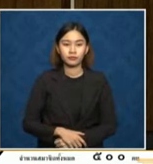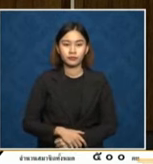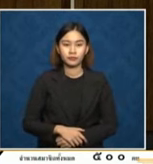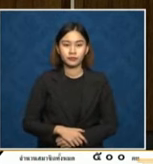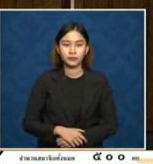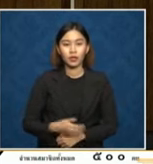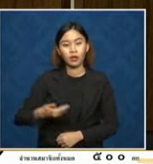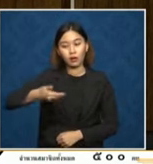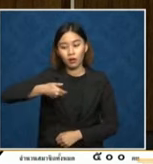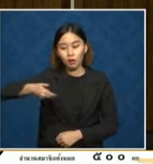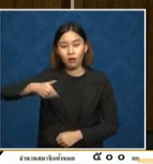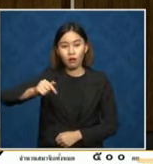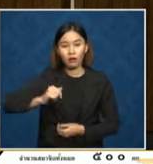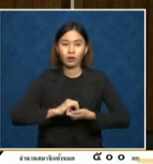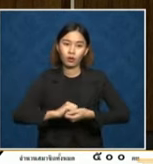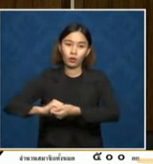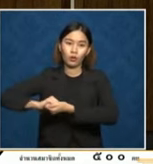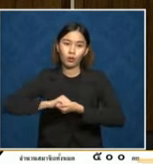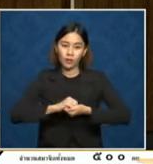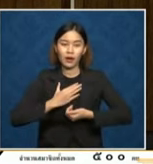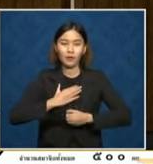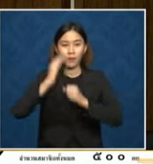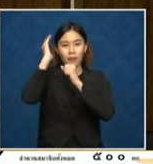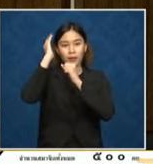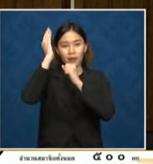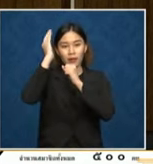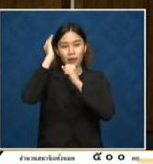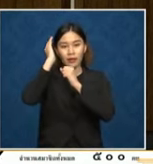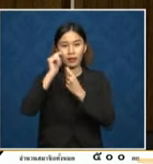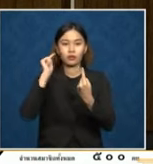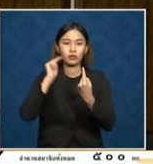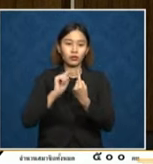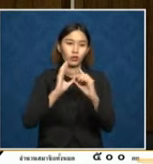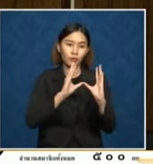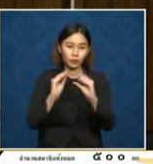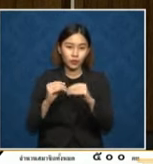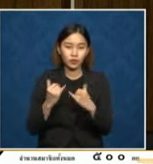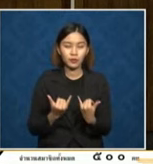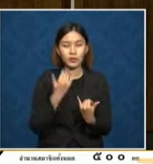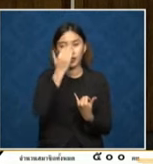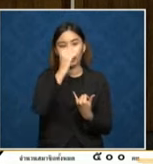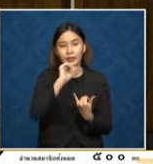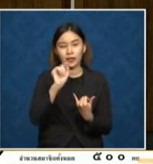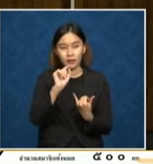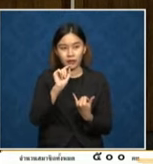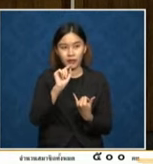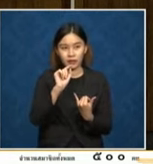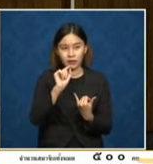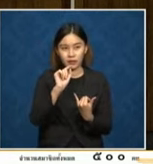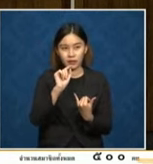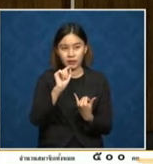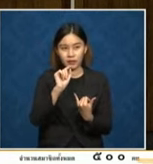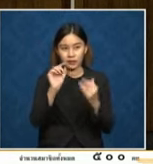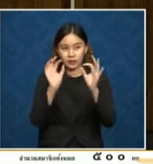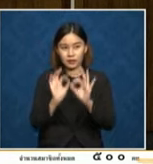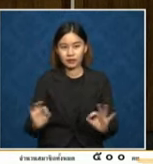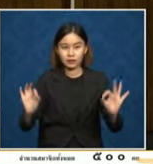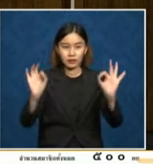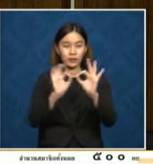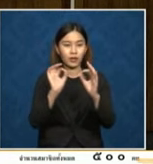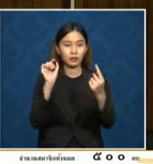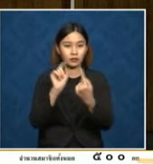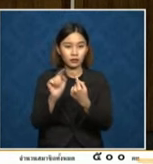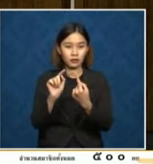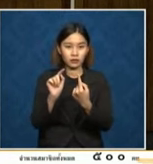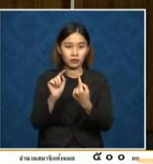ได้ขอความร่วมมือนะให้ผมมาพูดคุยในที่ประชุมแห่งนี้นะเพื่อให้โดยเฉพาะอย่างยิ่งในส่วน